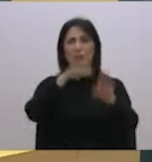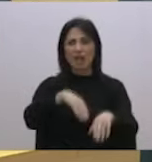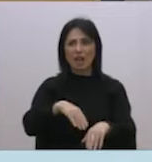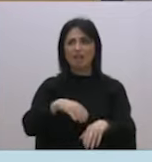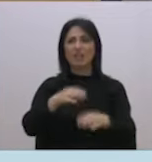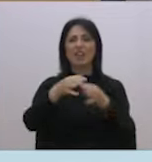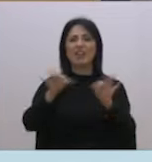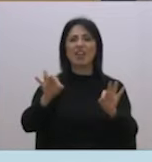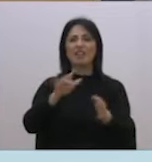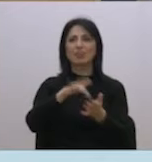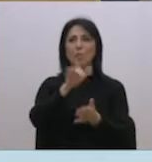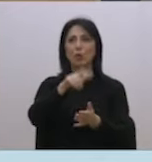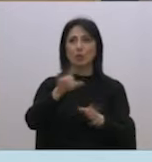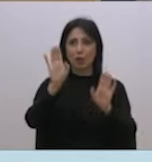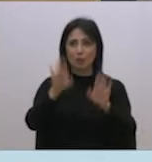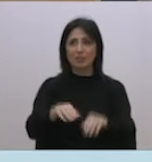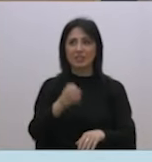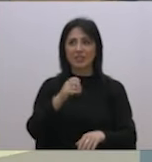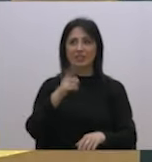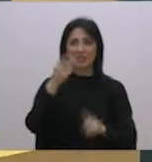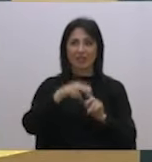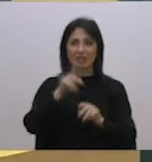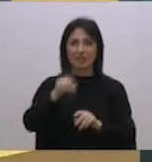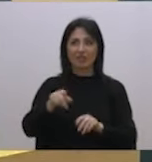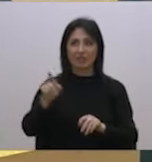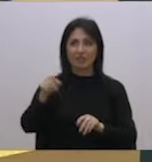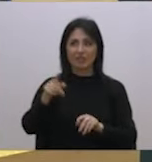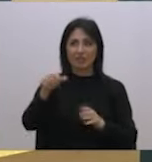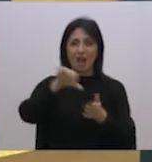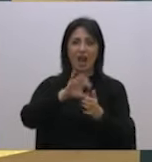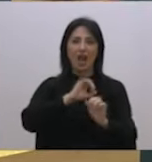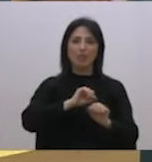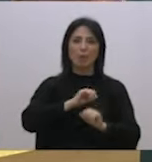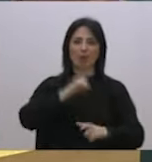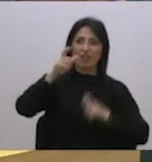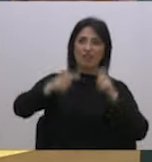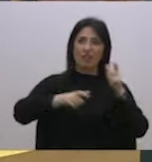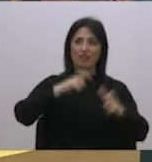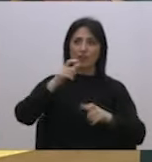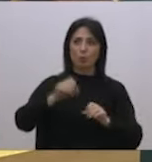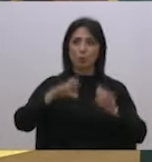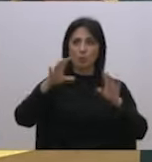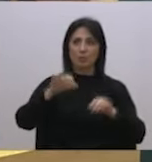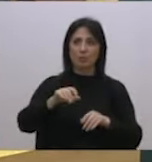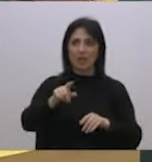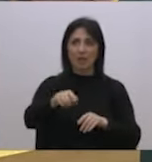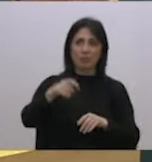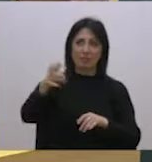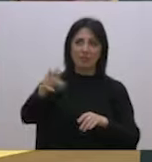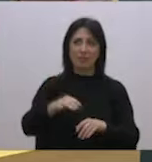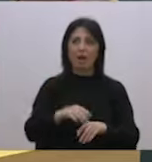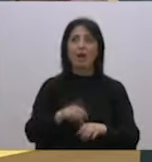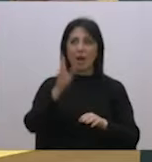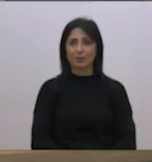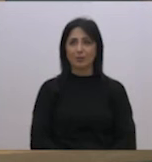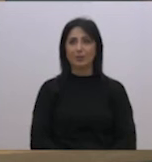ca și supalim o sahleo basa, da, idei, advocat i rogamo ucide, pa rogamo i pan, tip, rogamo pa mo uge, pragat sa stek, advocat i